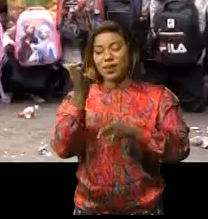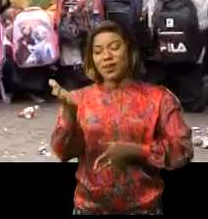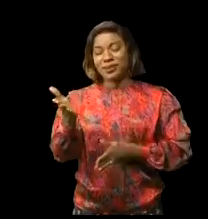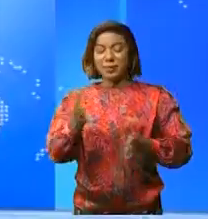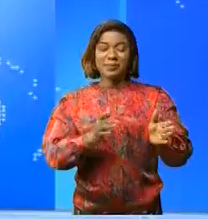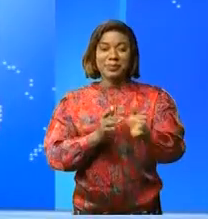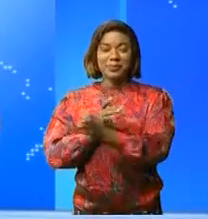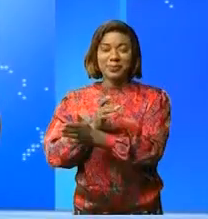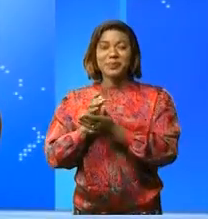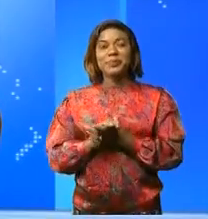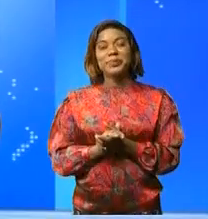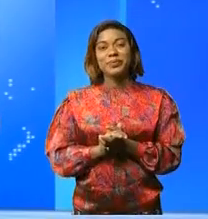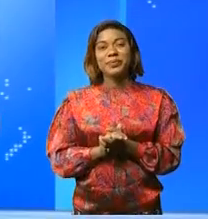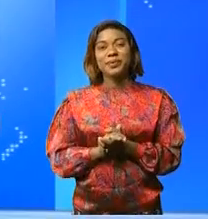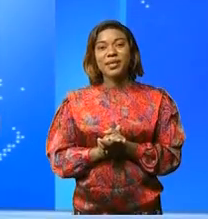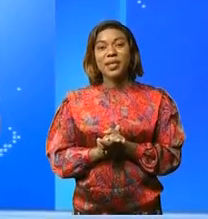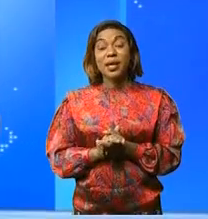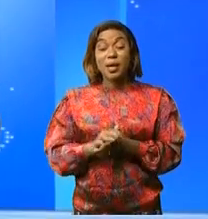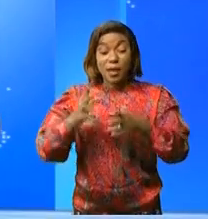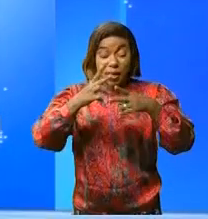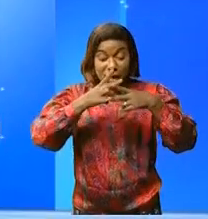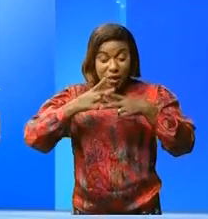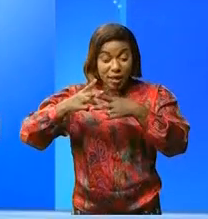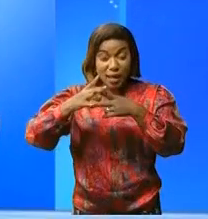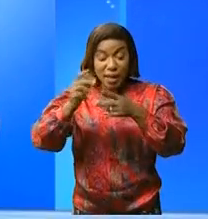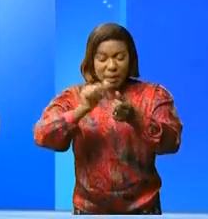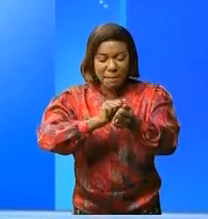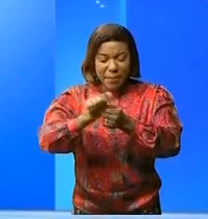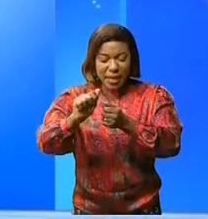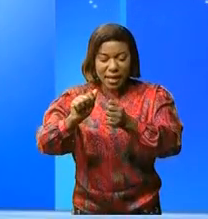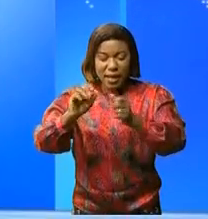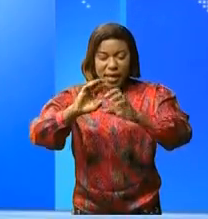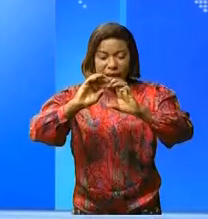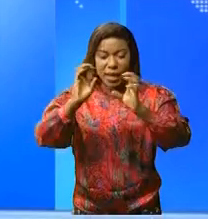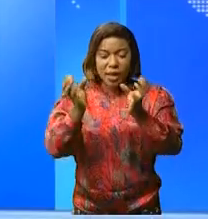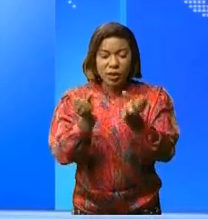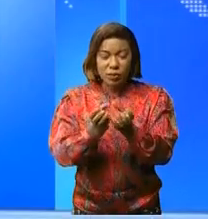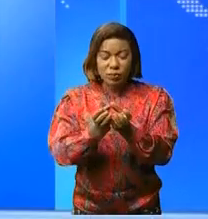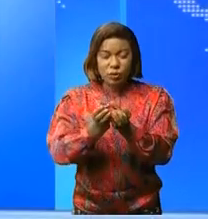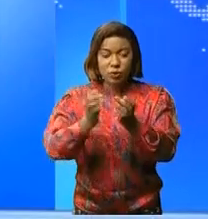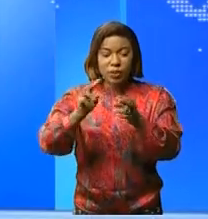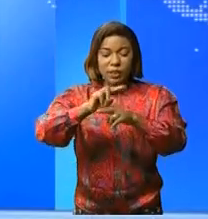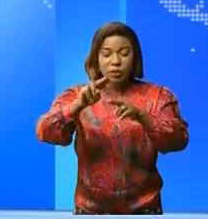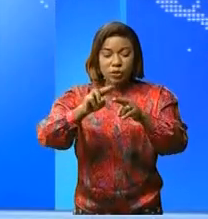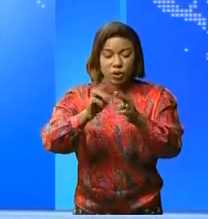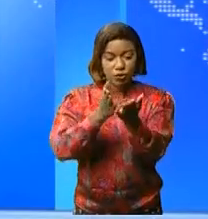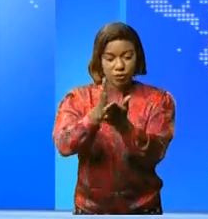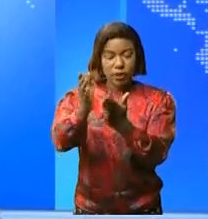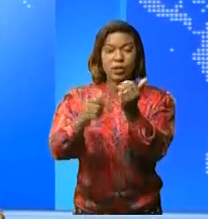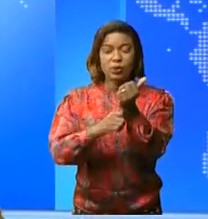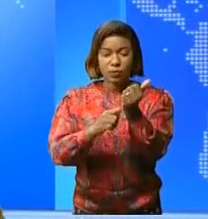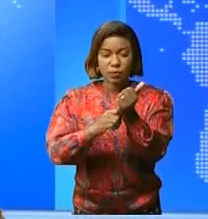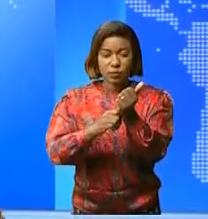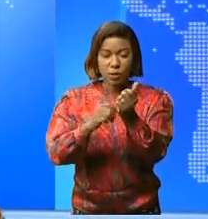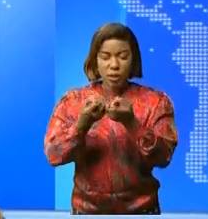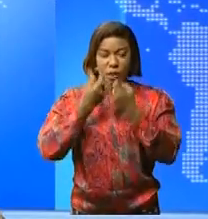institut. Les enquêtes réalisées par la Commission nationale de droits de l'homme sur le droit socio-économique révèlent